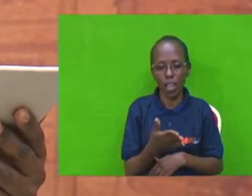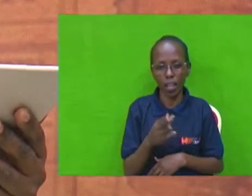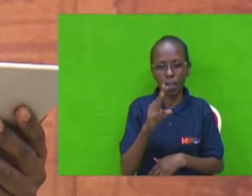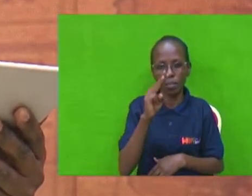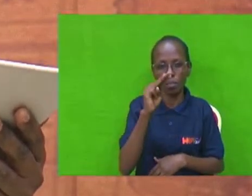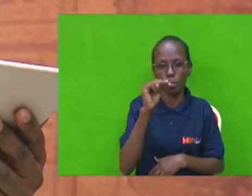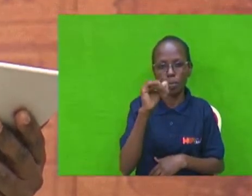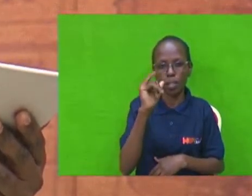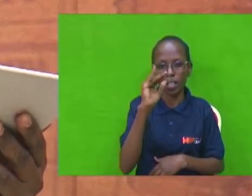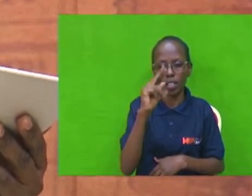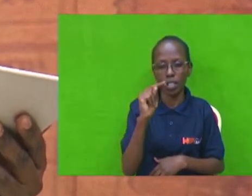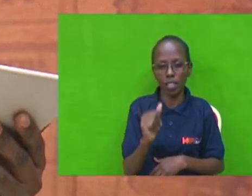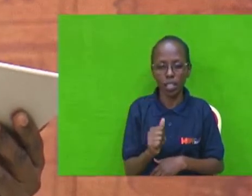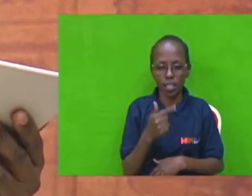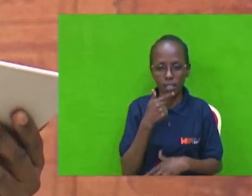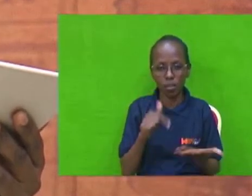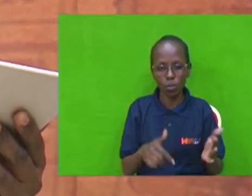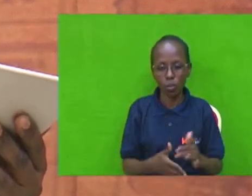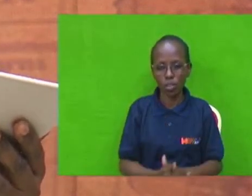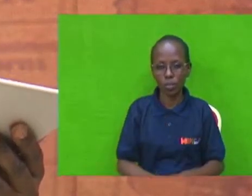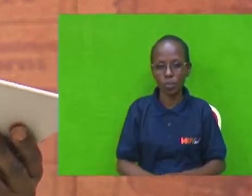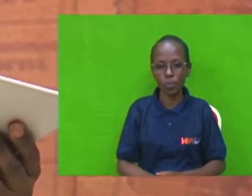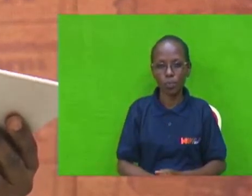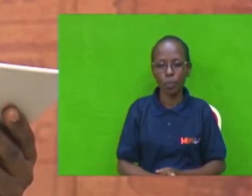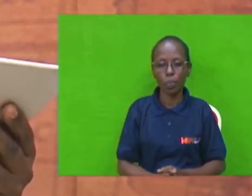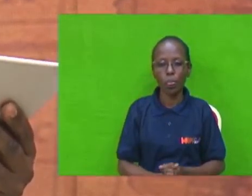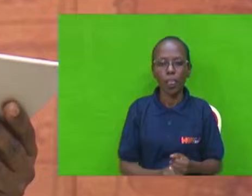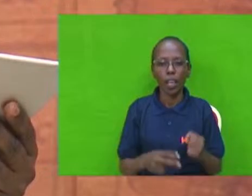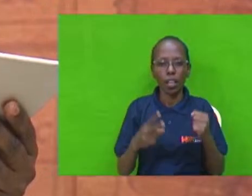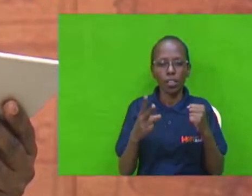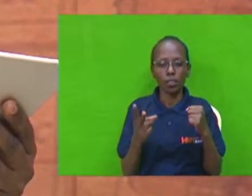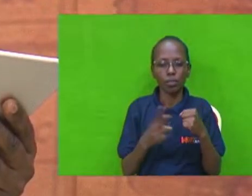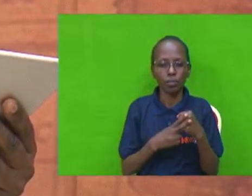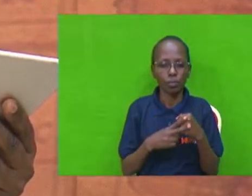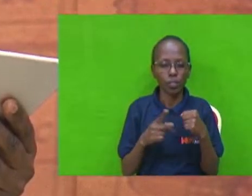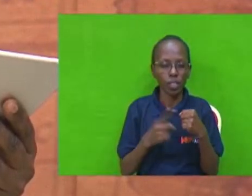Kirinyaga. Alisoma 6:4 Waefeso.